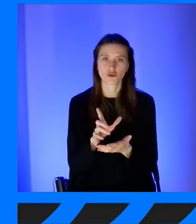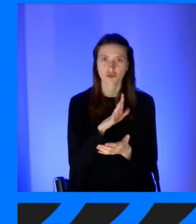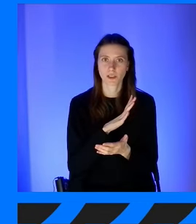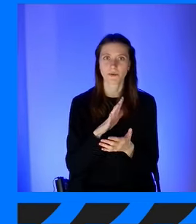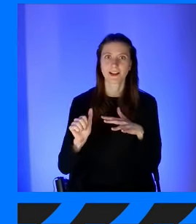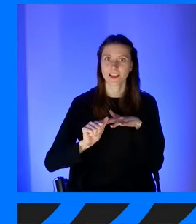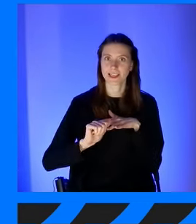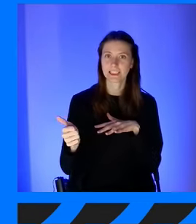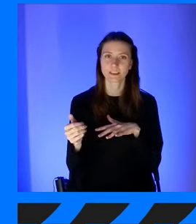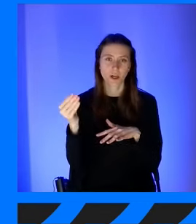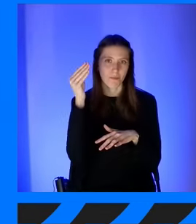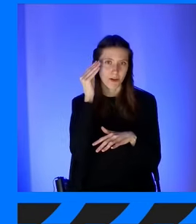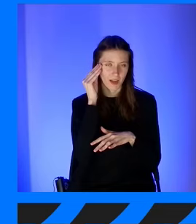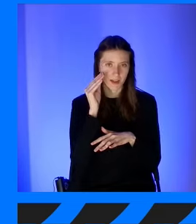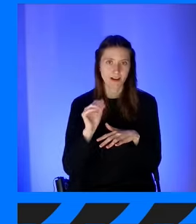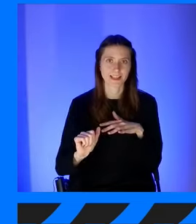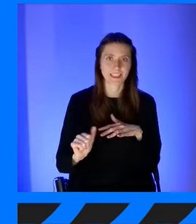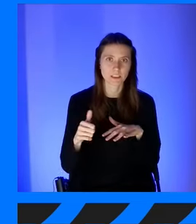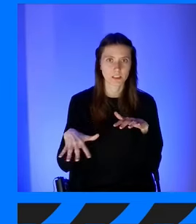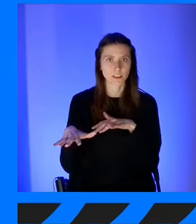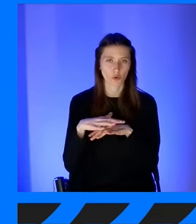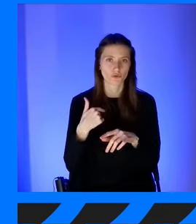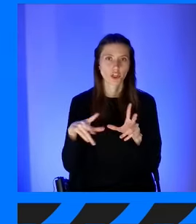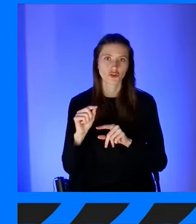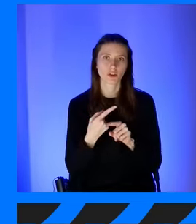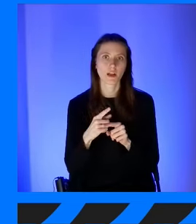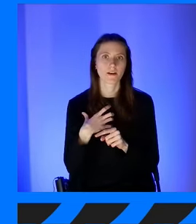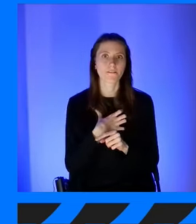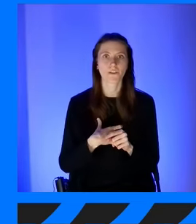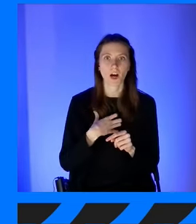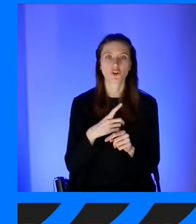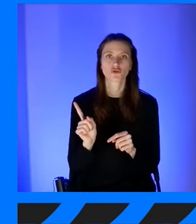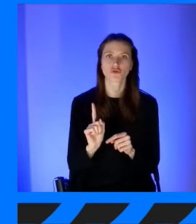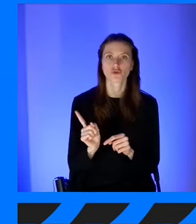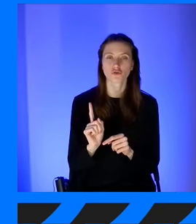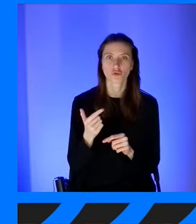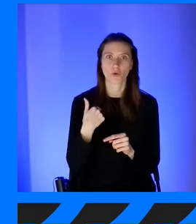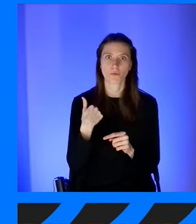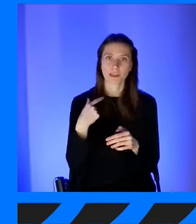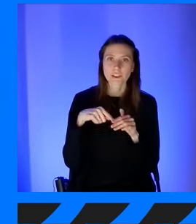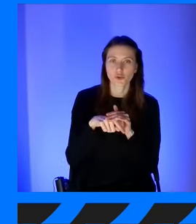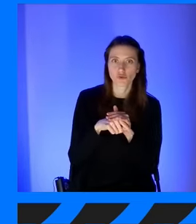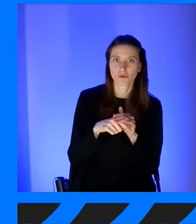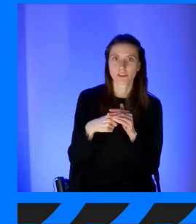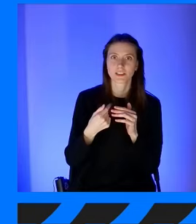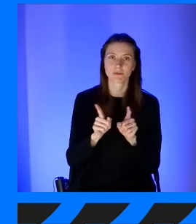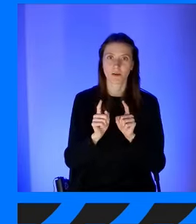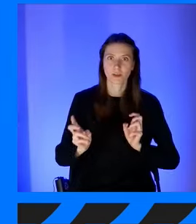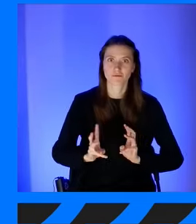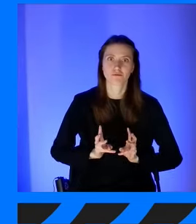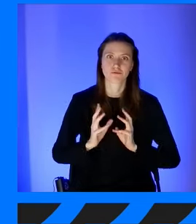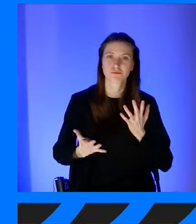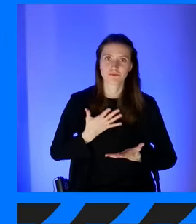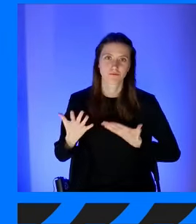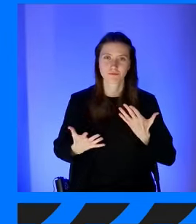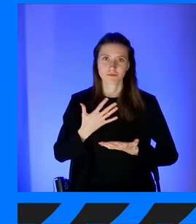сообщество лидера мнения да кто считает что это важно для того чтобы подпитывать изнутри вот эту активность естественно должны быть